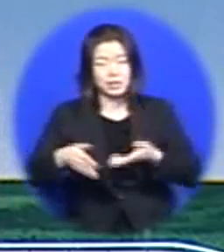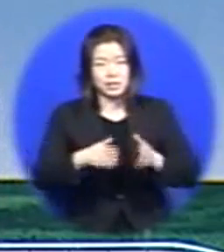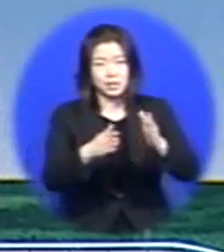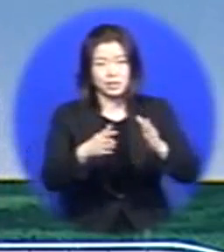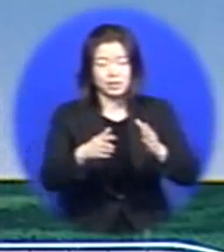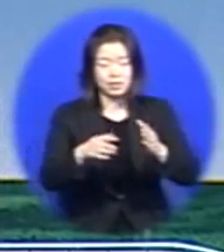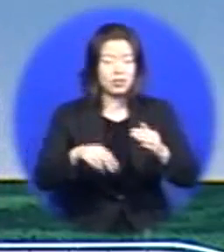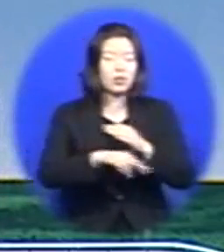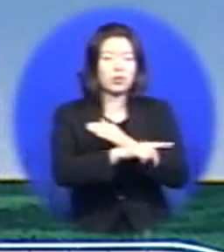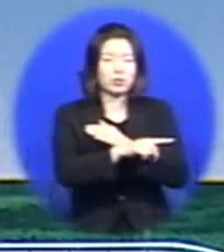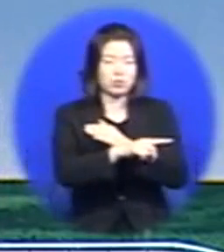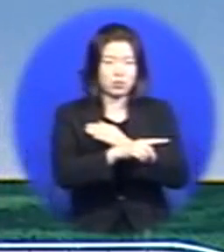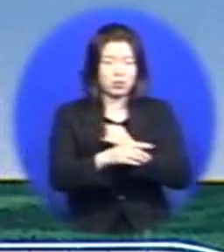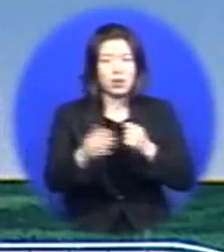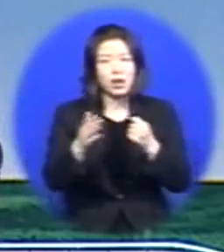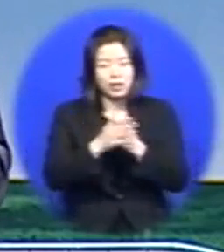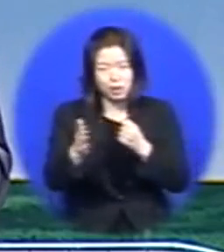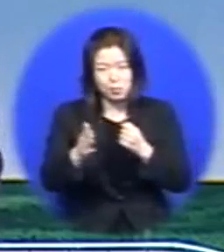뭐하나?